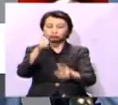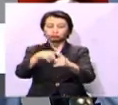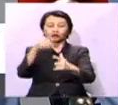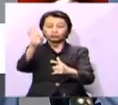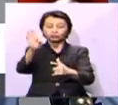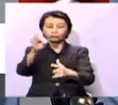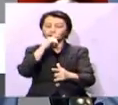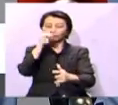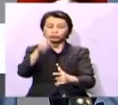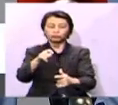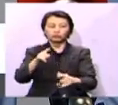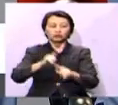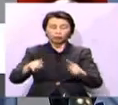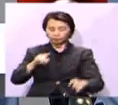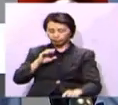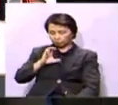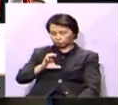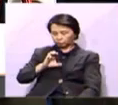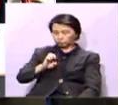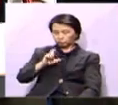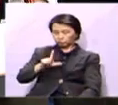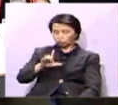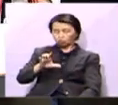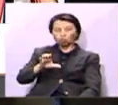September. Tetapi Celcom adalah contoh.